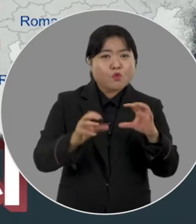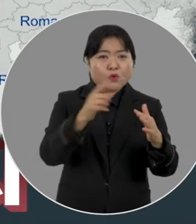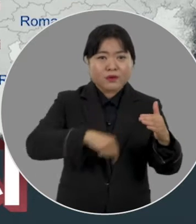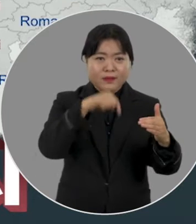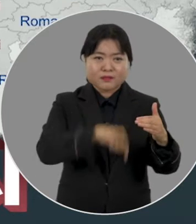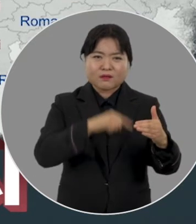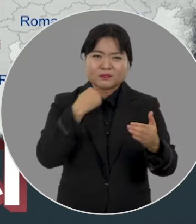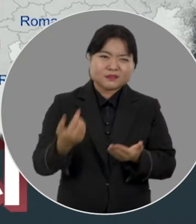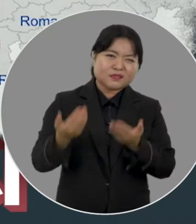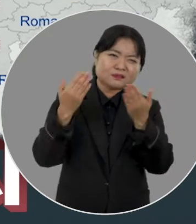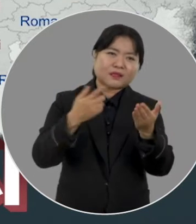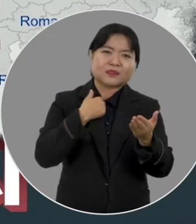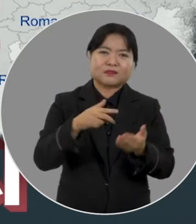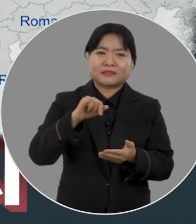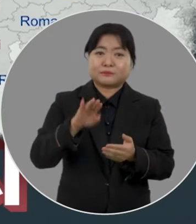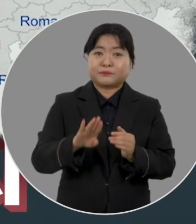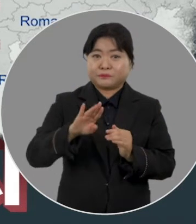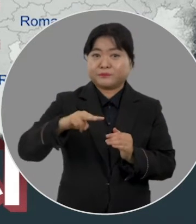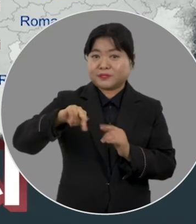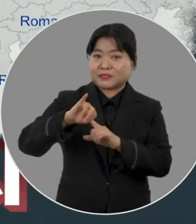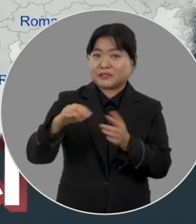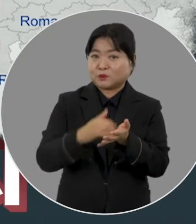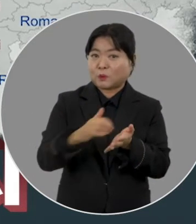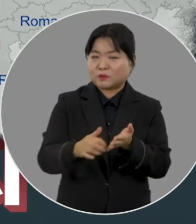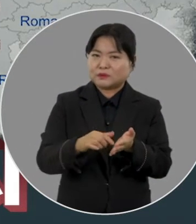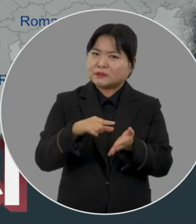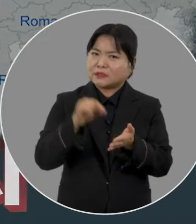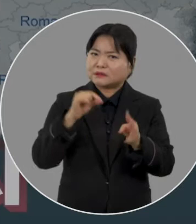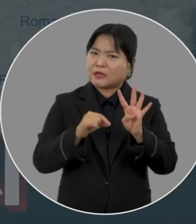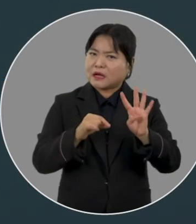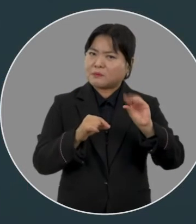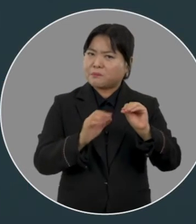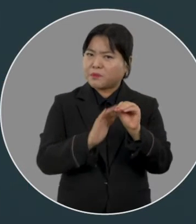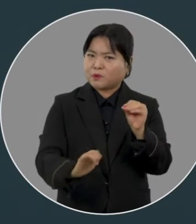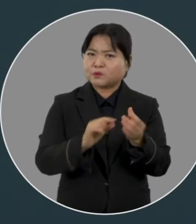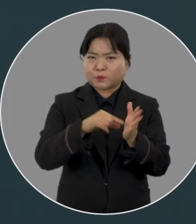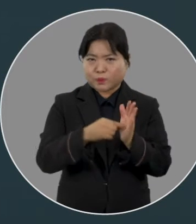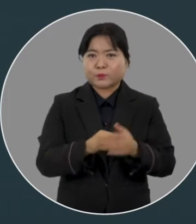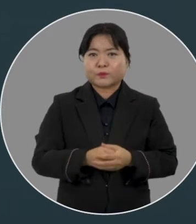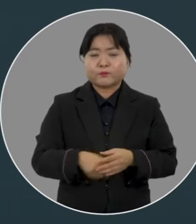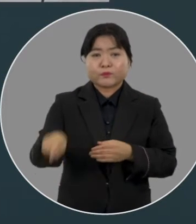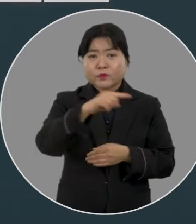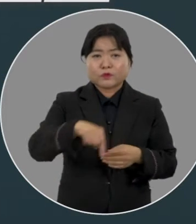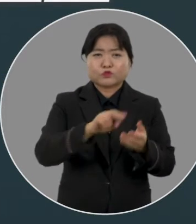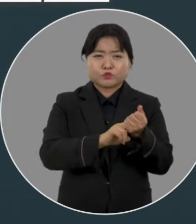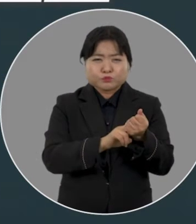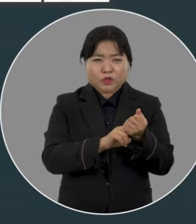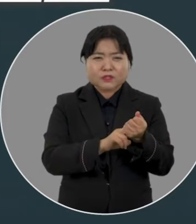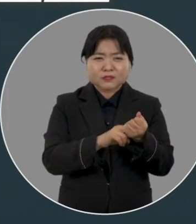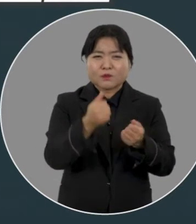내에서 희생됐던 그 집시 인원은 한 4만 명쯤 되고요. 이들은